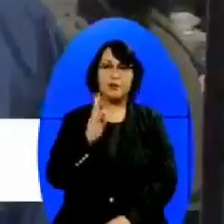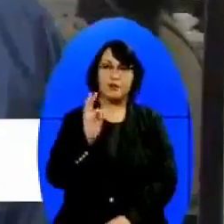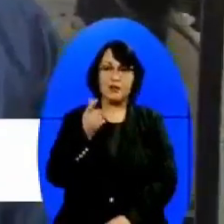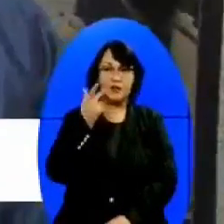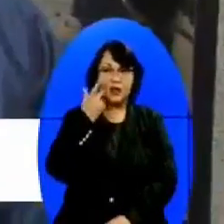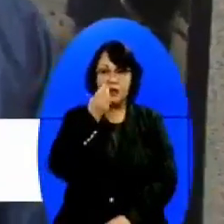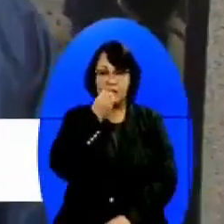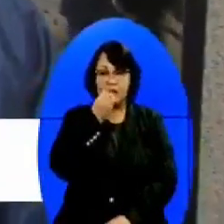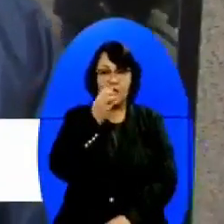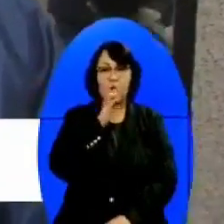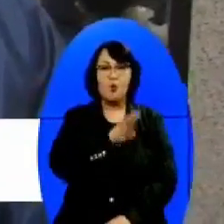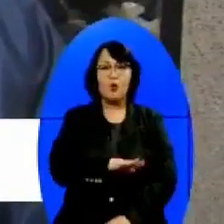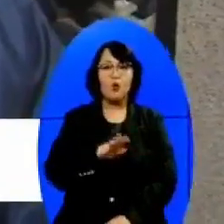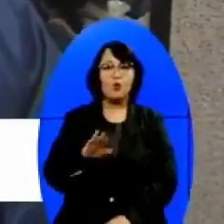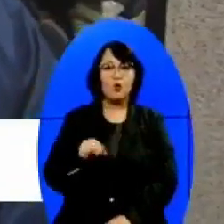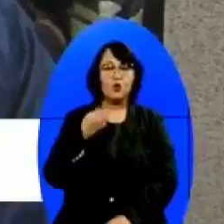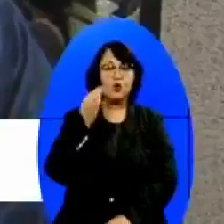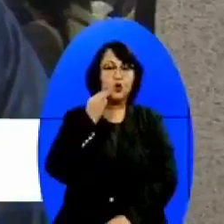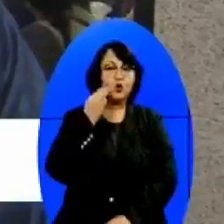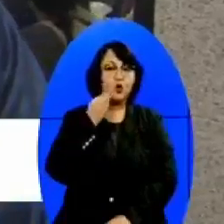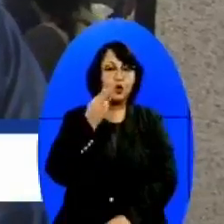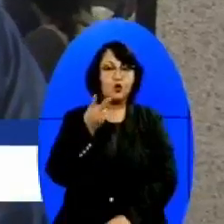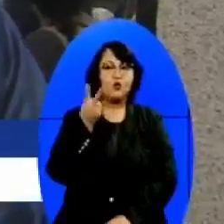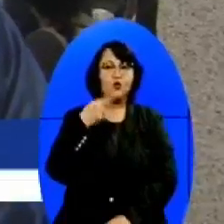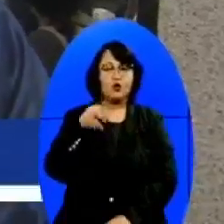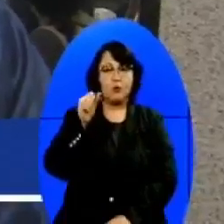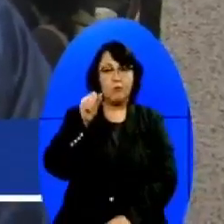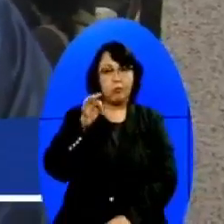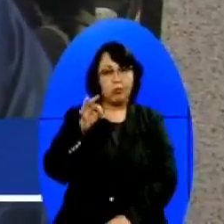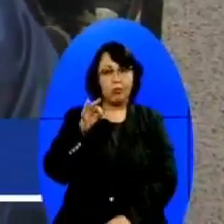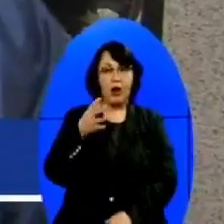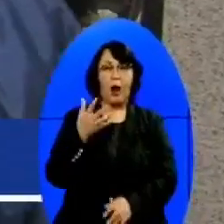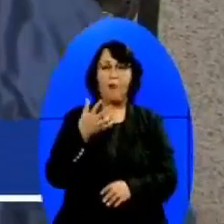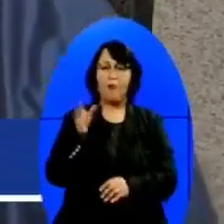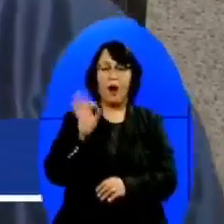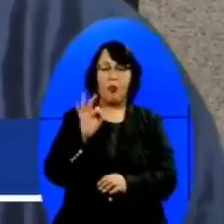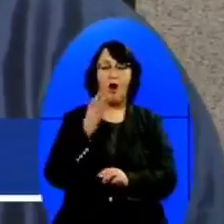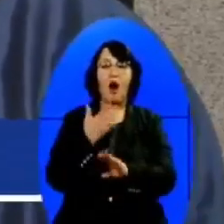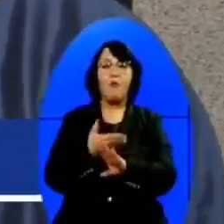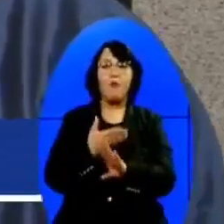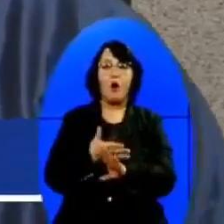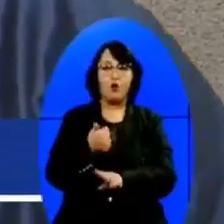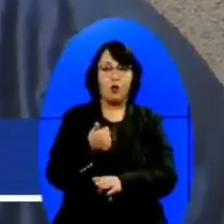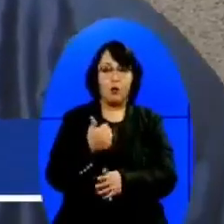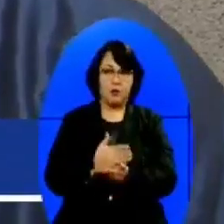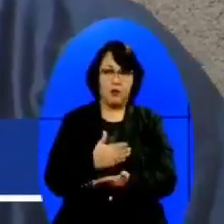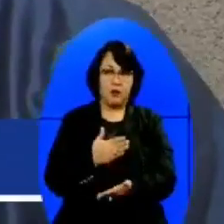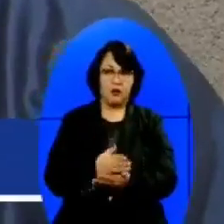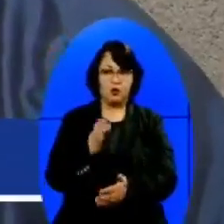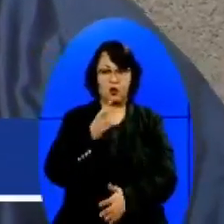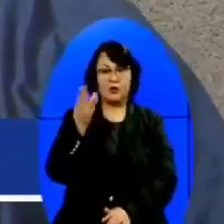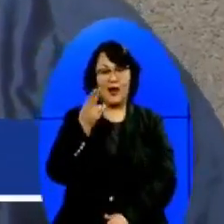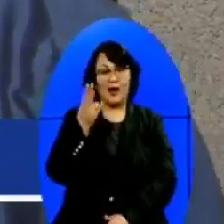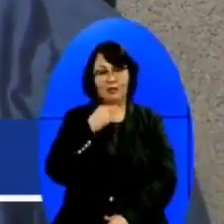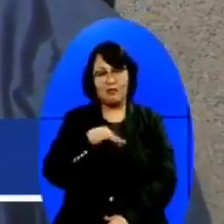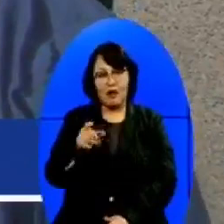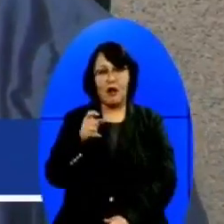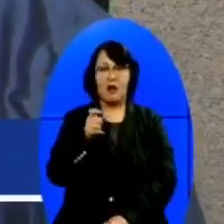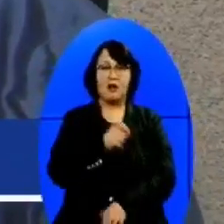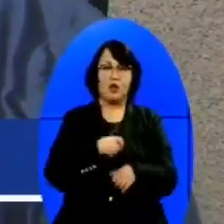хамгаална. Бид нар бол одоо эдэгэ даруул бидэд их ашигтай одоо ард түмний үйлчлээ цагаан